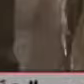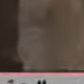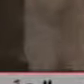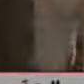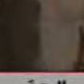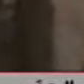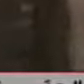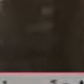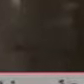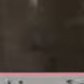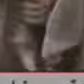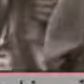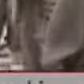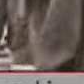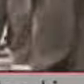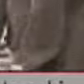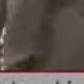ايه